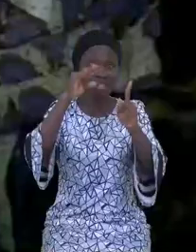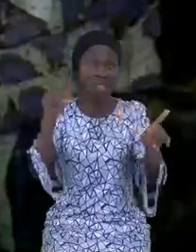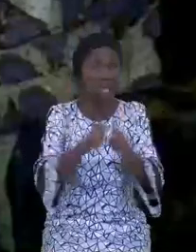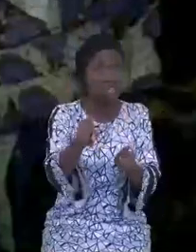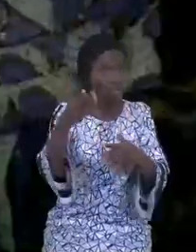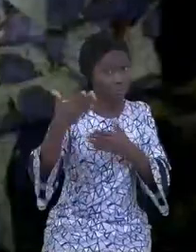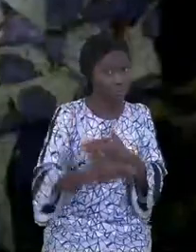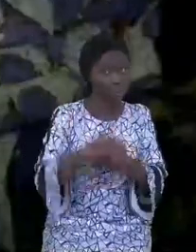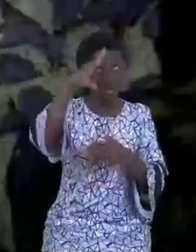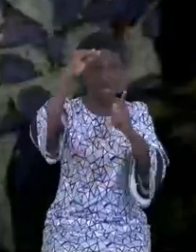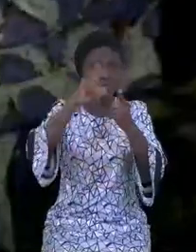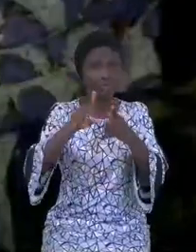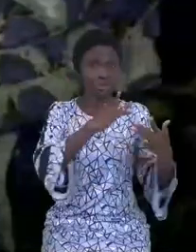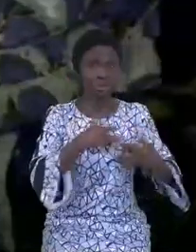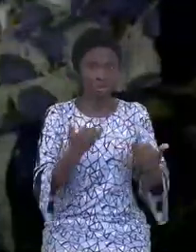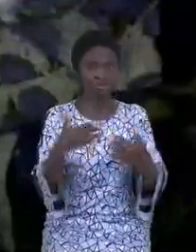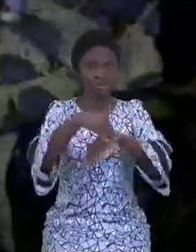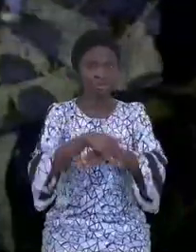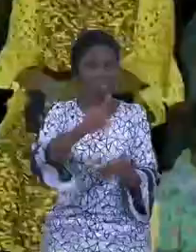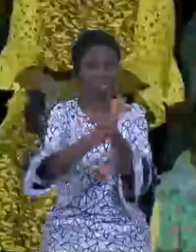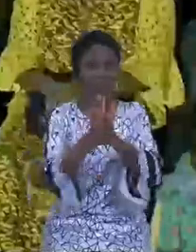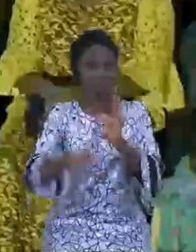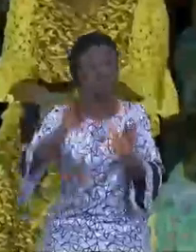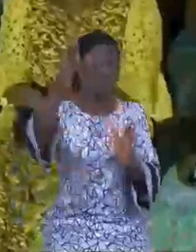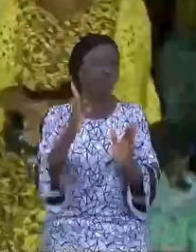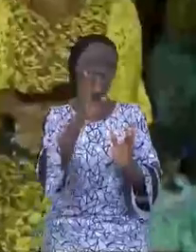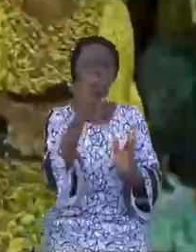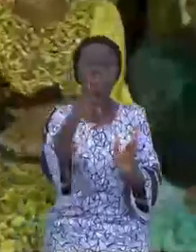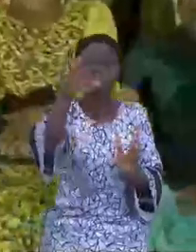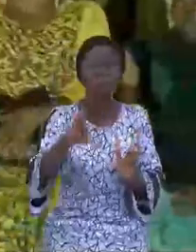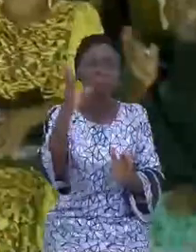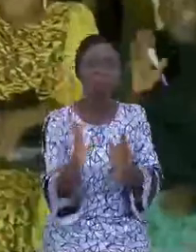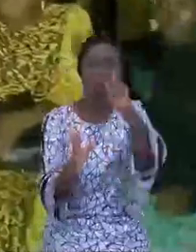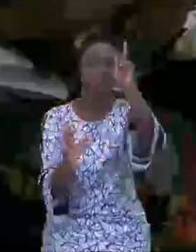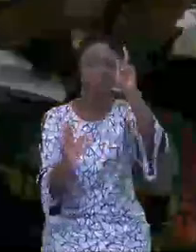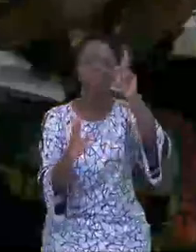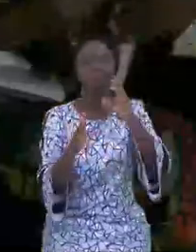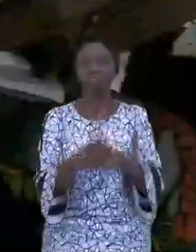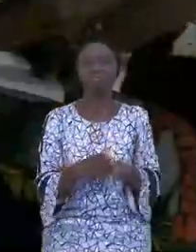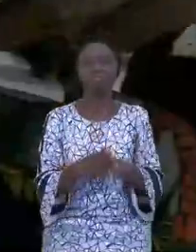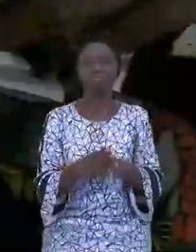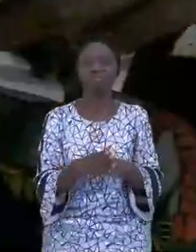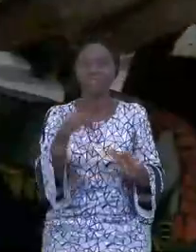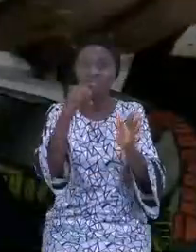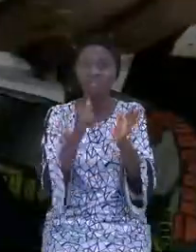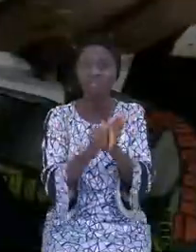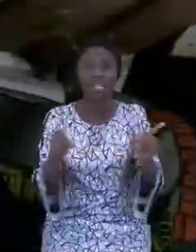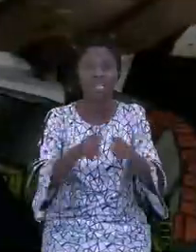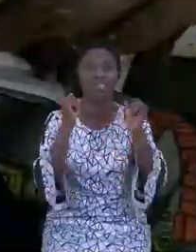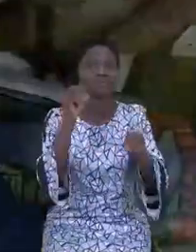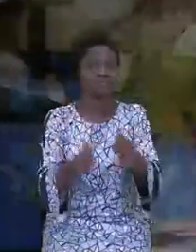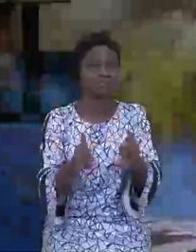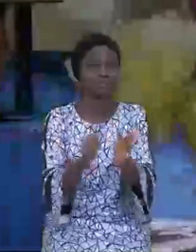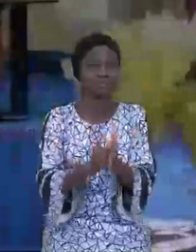Dieu. Où est l'enfant de Dieu là-bas? Ça va arriver dans ta vie. Il dit à tous ceux qui l'ont